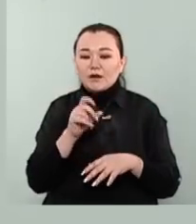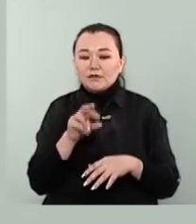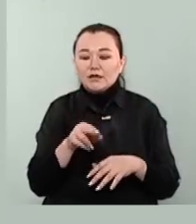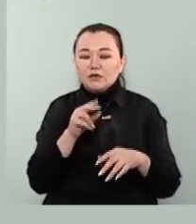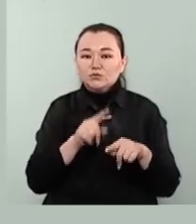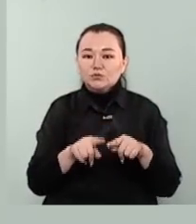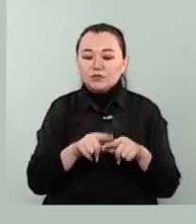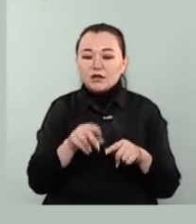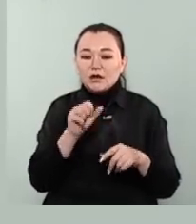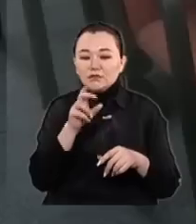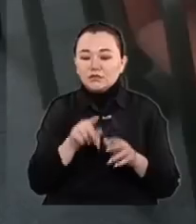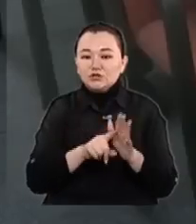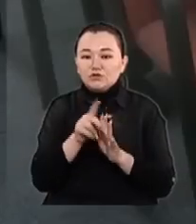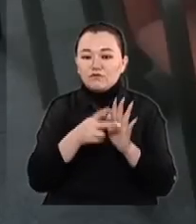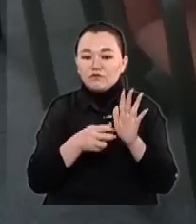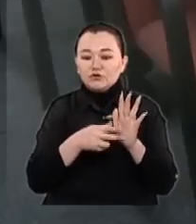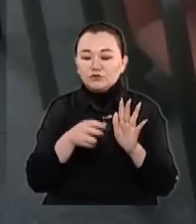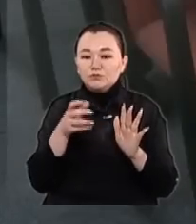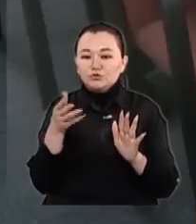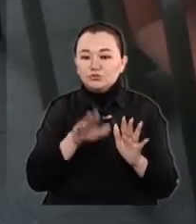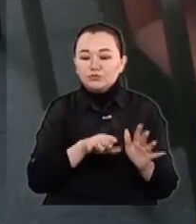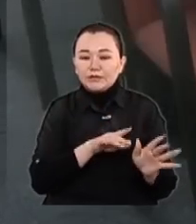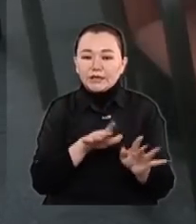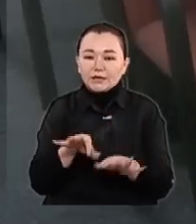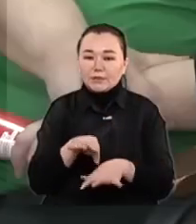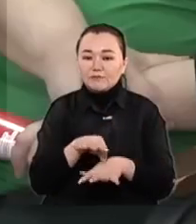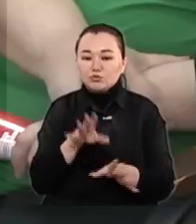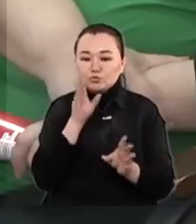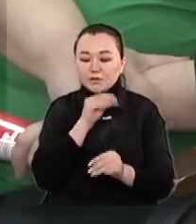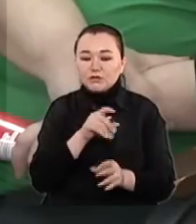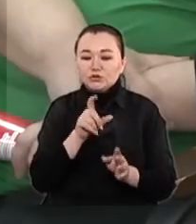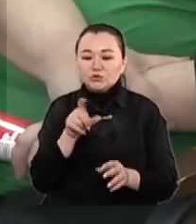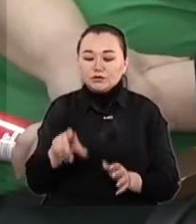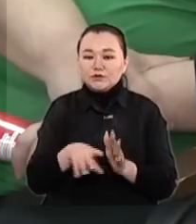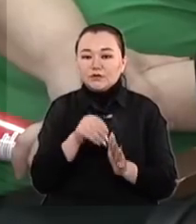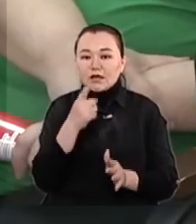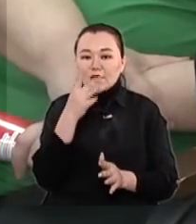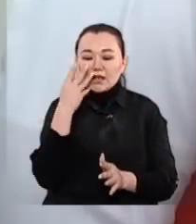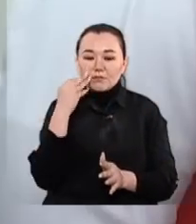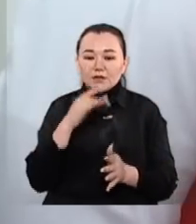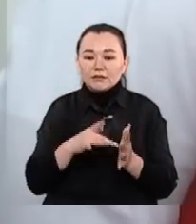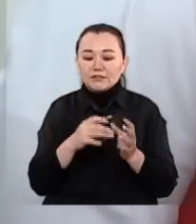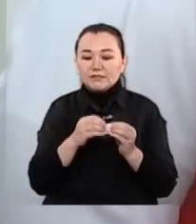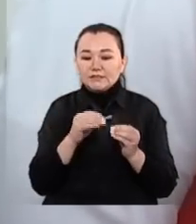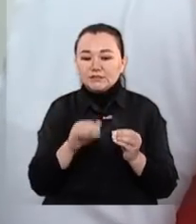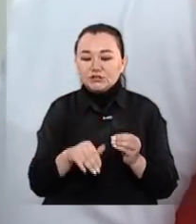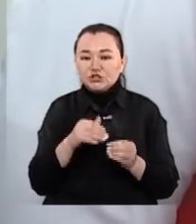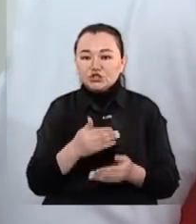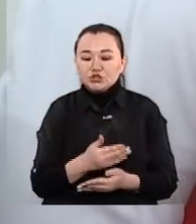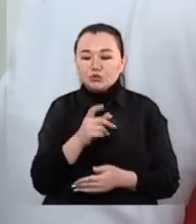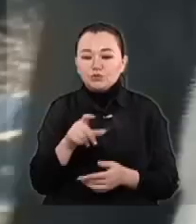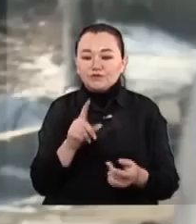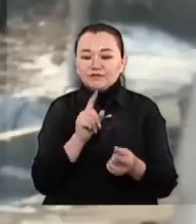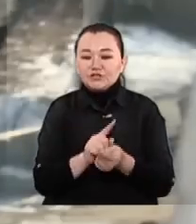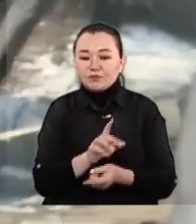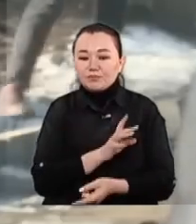науқан басталғалы 800-ден астам іс-шара өткізіп үлгерген. Мәселен, кандидаттар бір ғана Алматының өзінде 10 мыңнан астам тұрғынмен